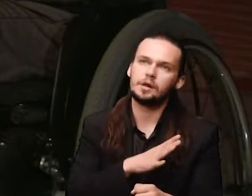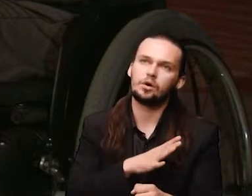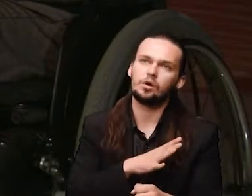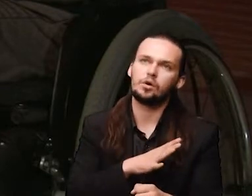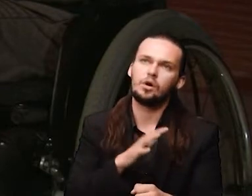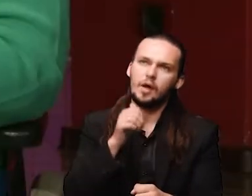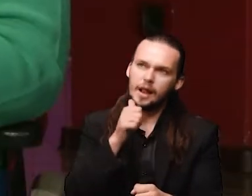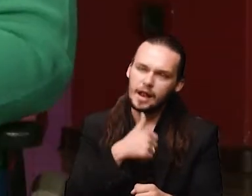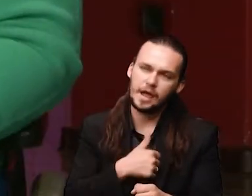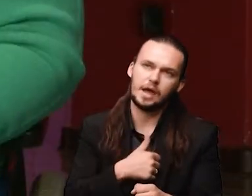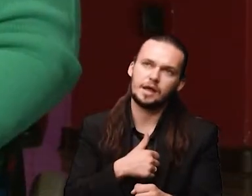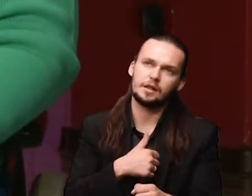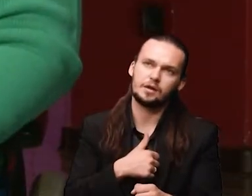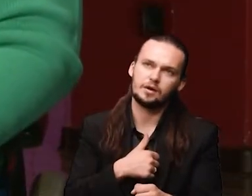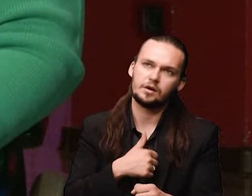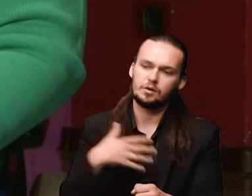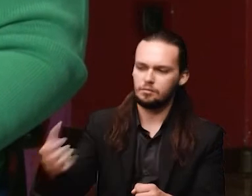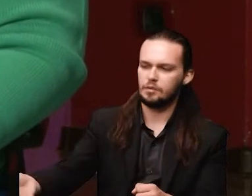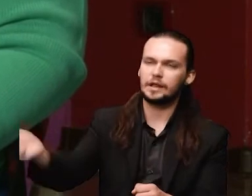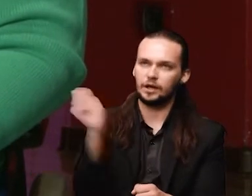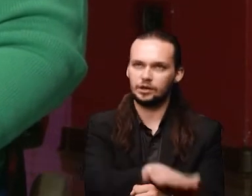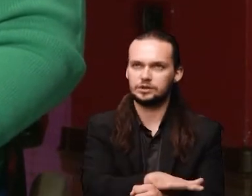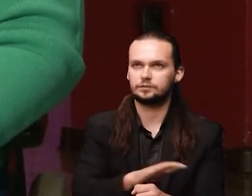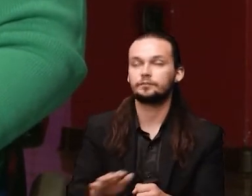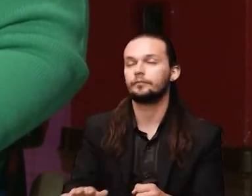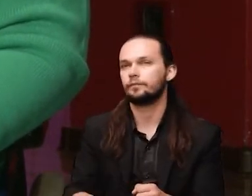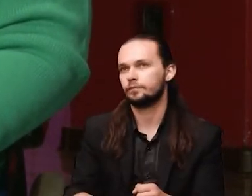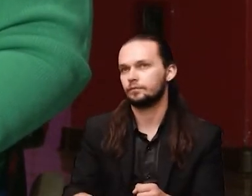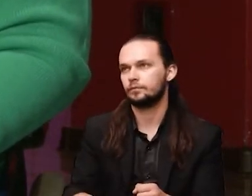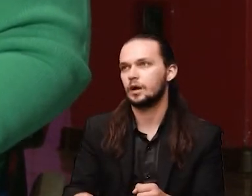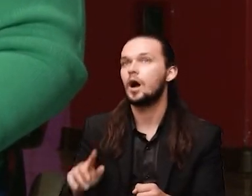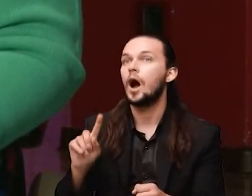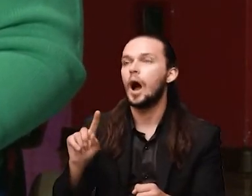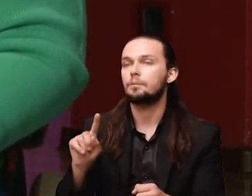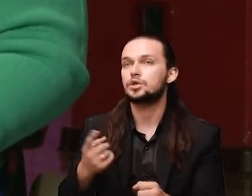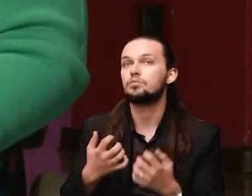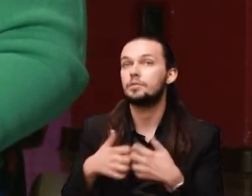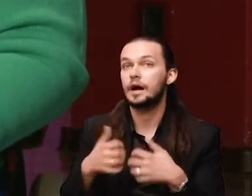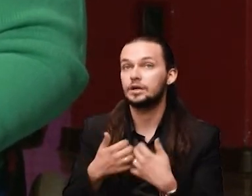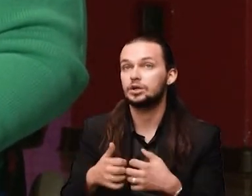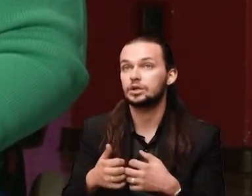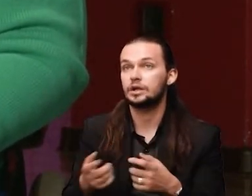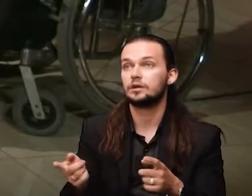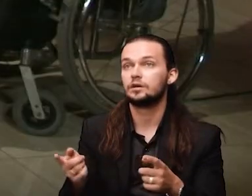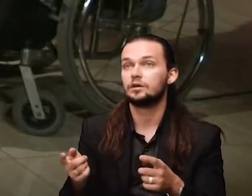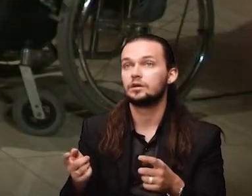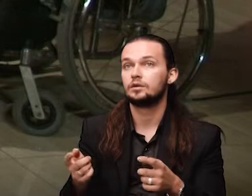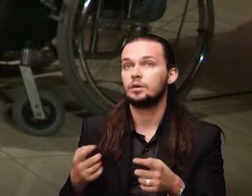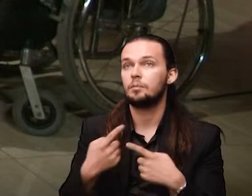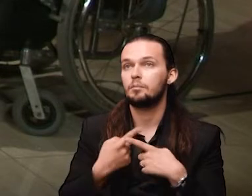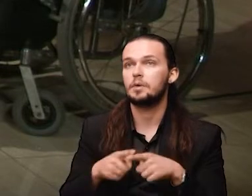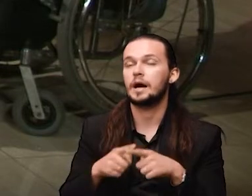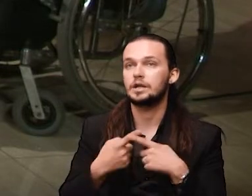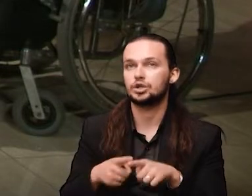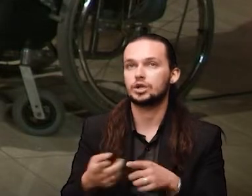лень взять или перчатку одеть, или крючок, чтобы поднять эту доску и кинуть. А почему она механическая? Должна быть